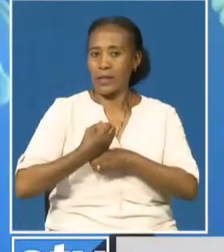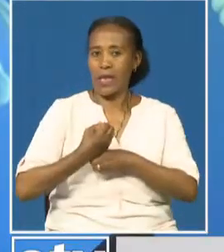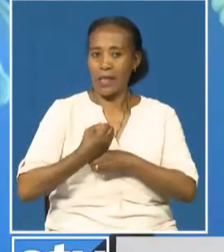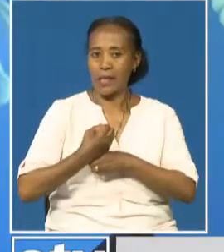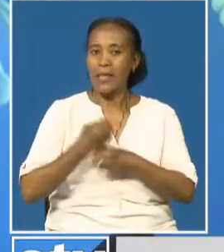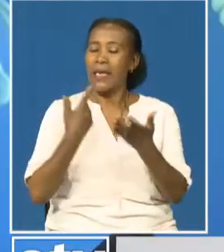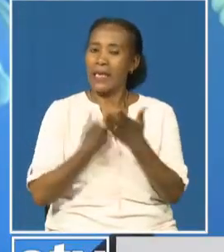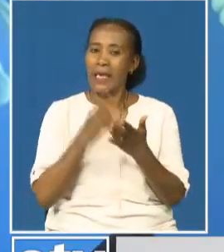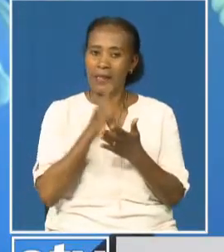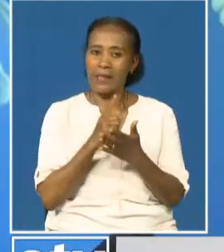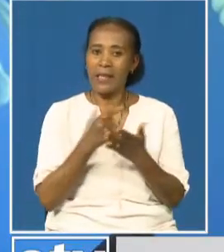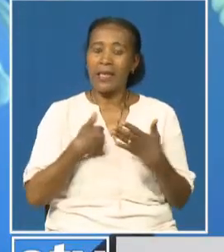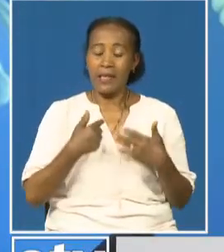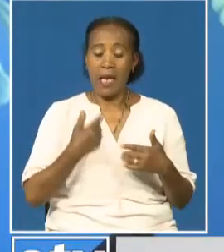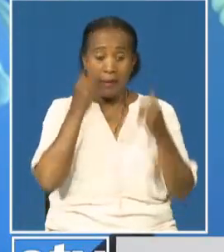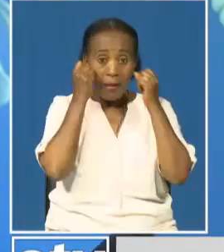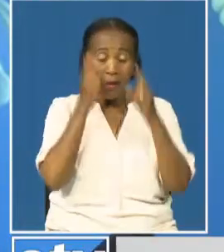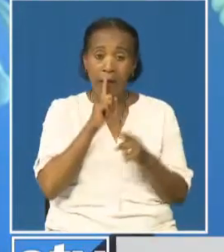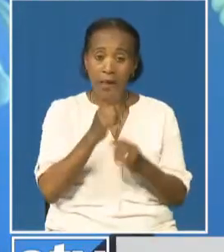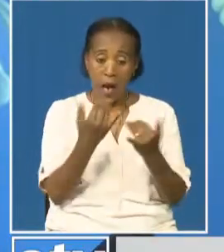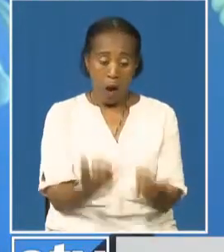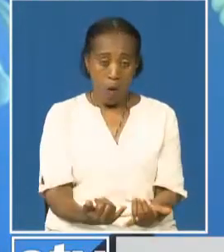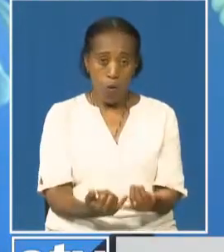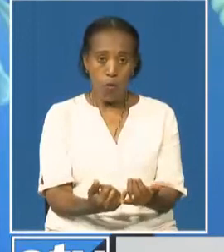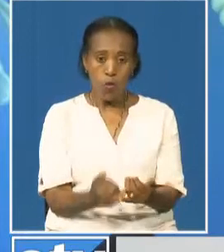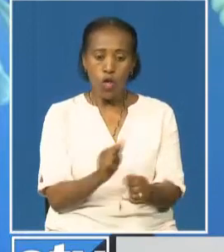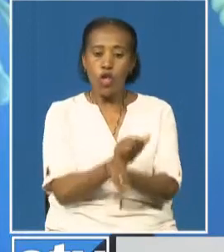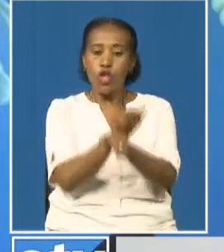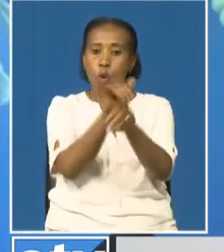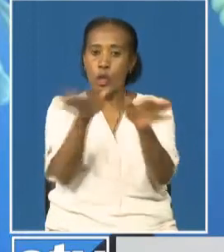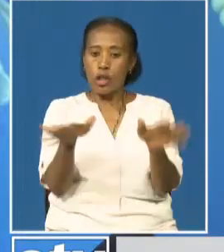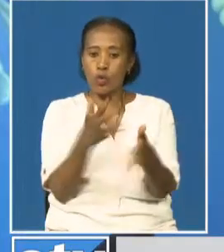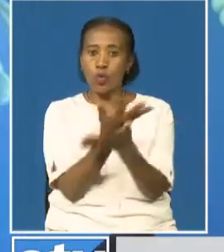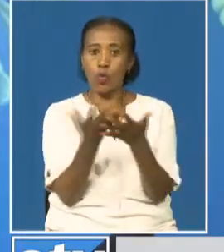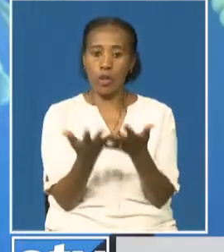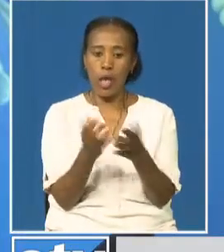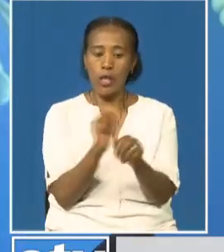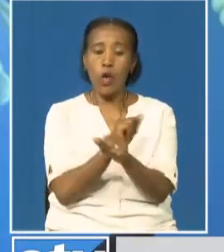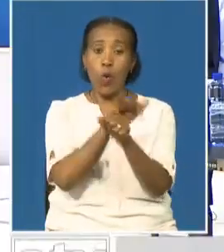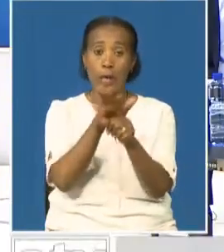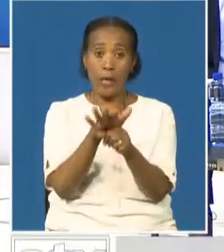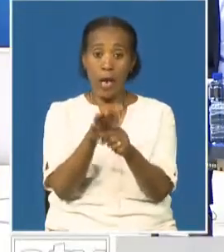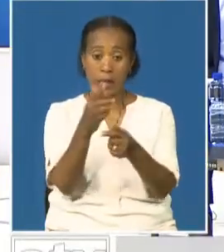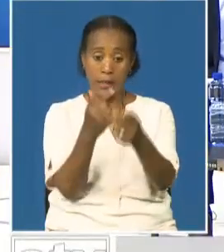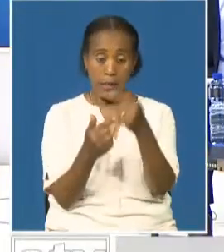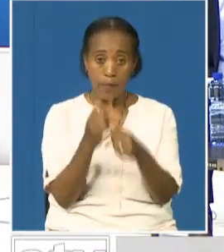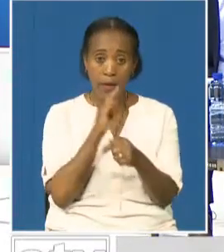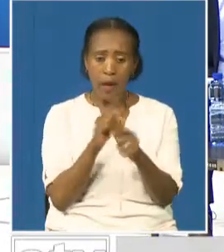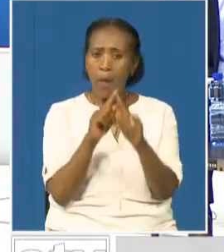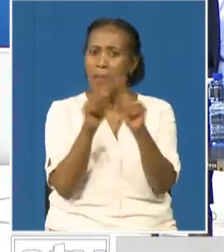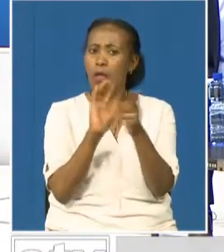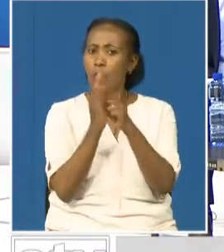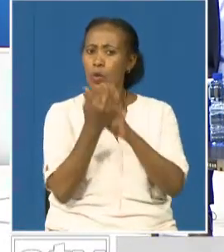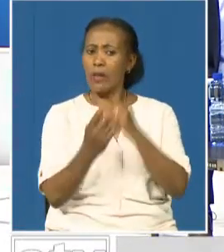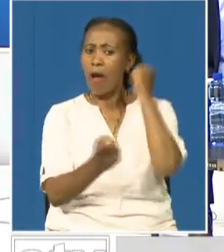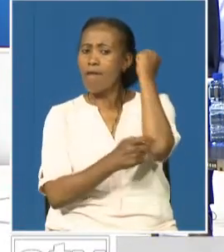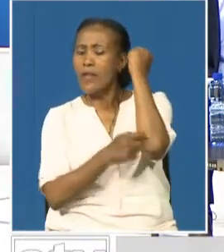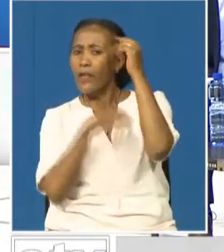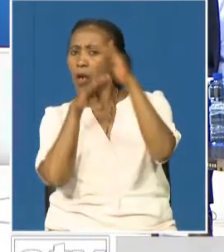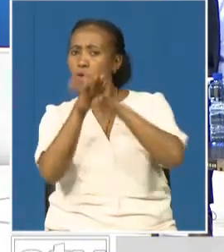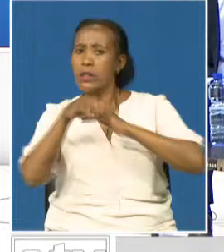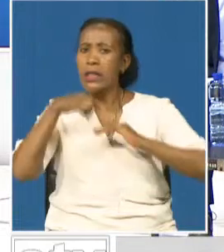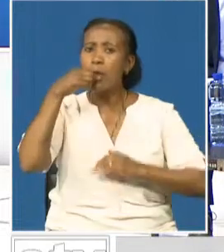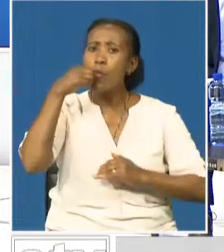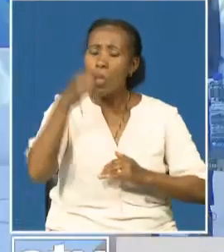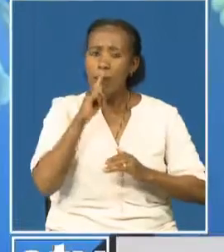መሰረታዊ ጉዳይ ስለሆነ ነው ይሄን ከተረዳን። እንግዲህ አሁን የወረርሽኙ ጉዳይ ሲመጣ፣ የኮሮና ወረርሽኝ ሲመጣ በተለየ ሁኔታ ፈተና ውስጥ